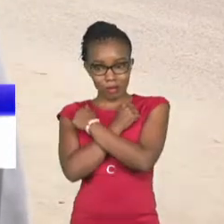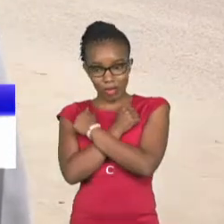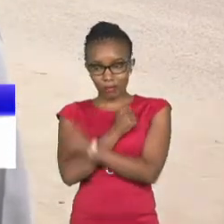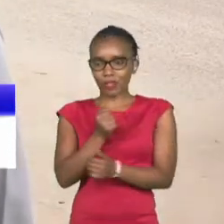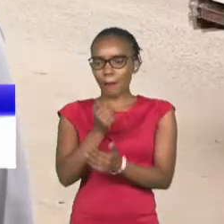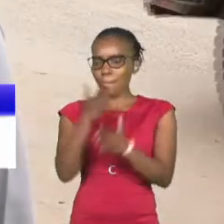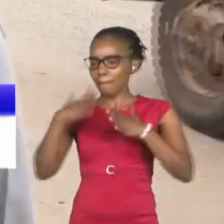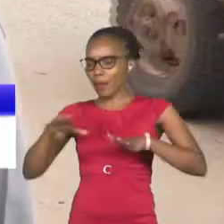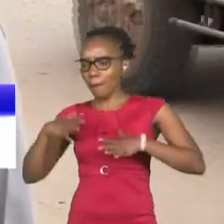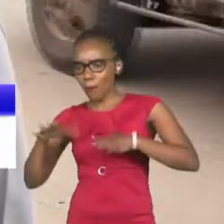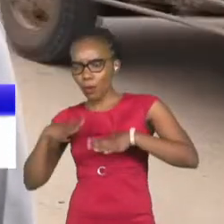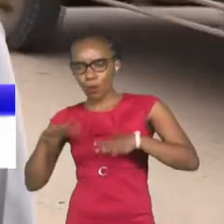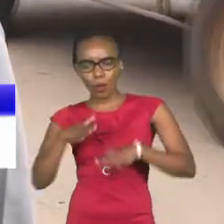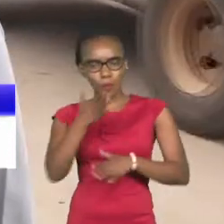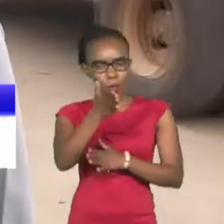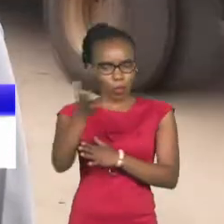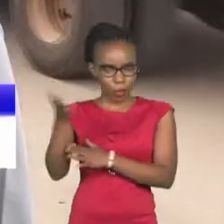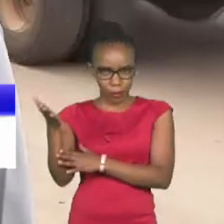kila mtu,